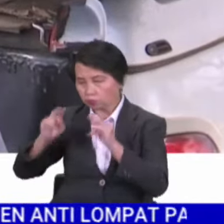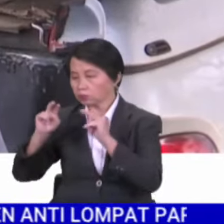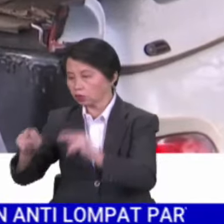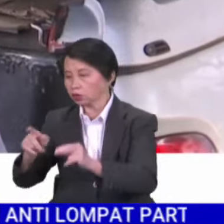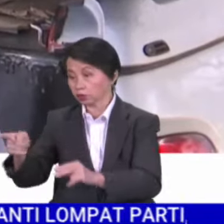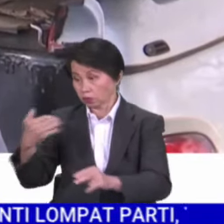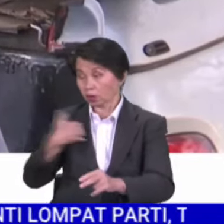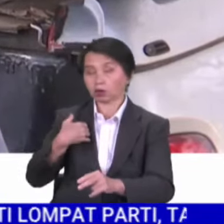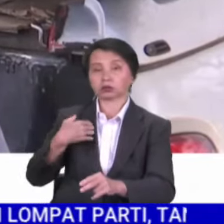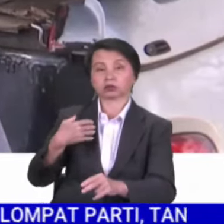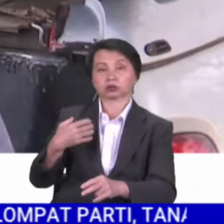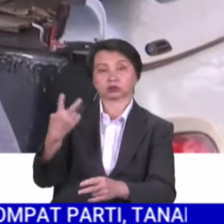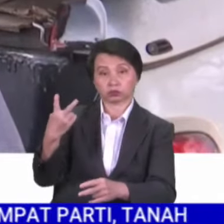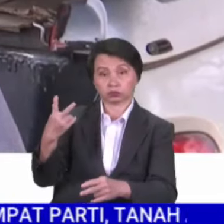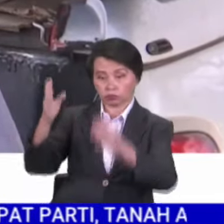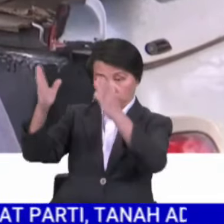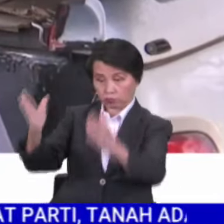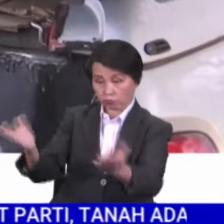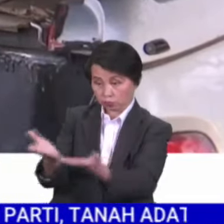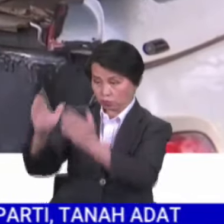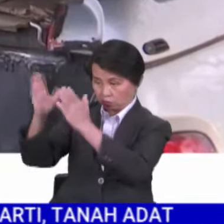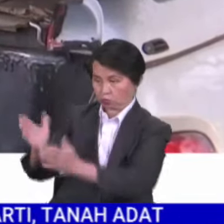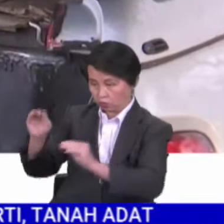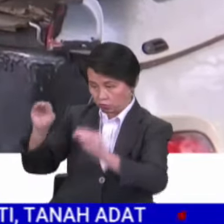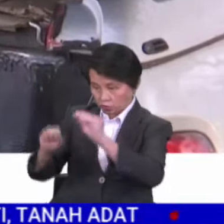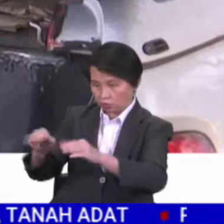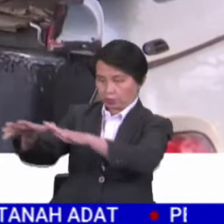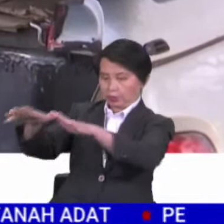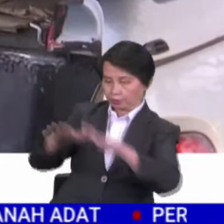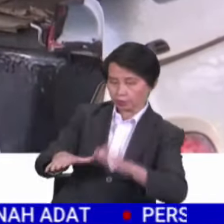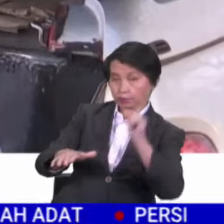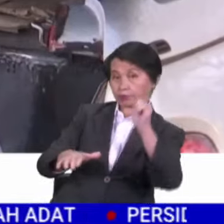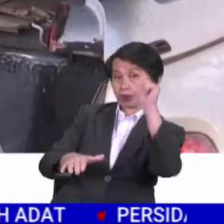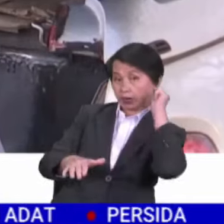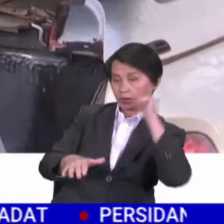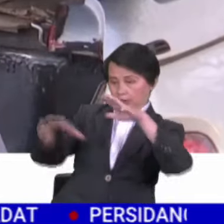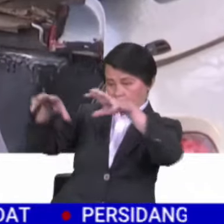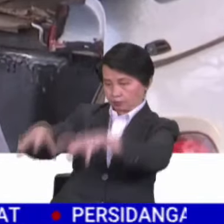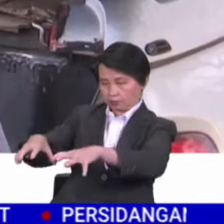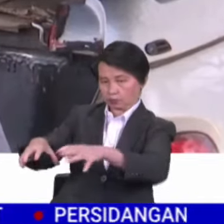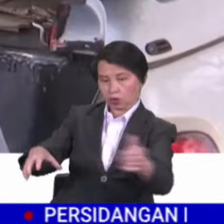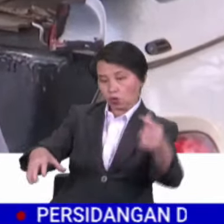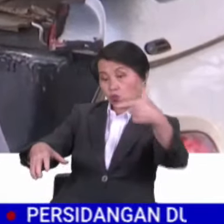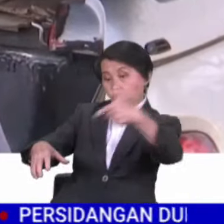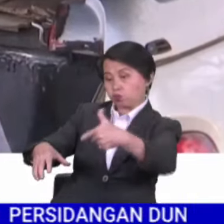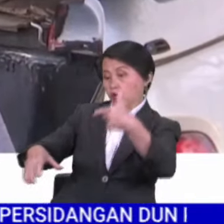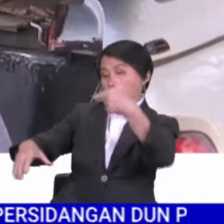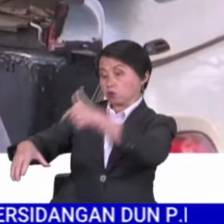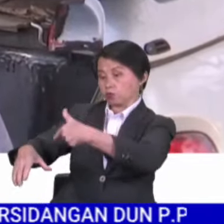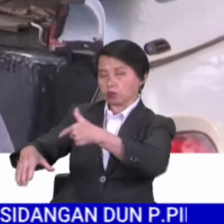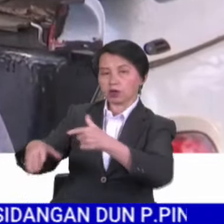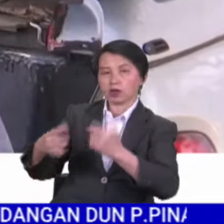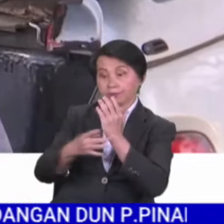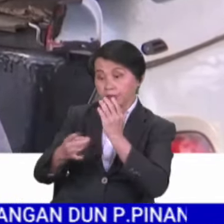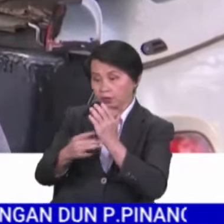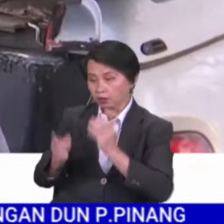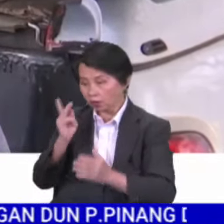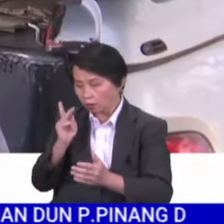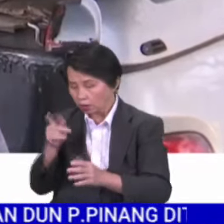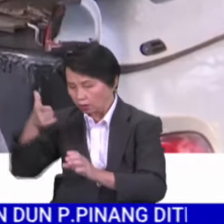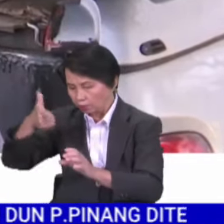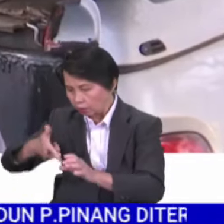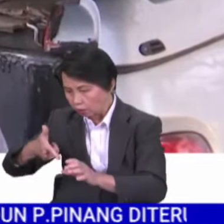dia ada dua tangki yang telah diubah suai di tempat belakang dan tempat penumpang, dan minyak pun kita telah kenal pasti